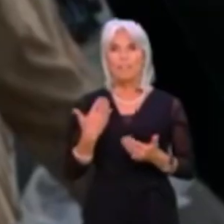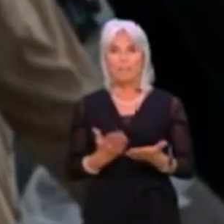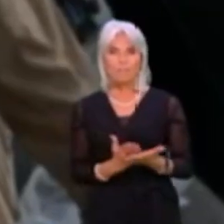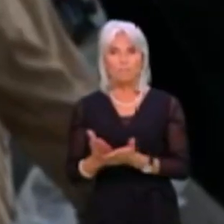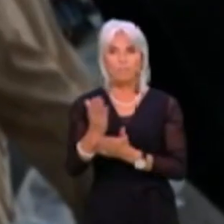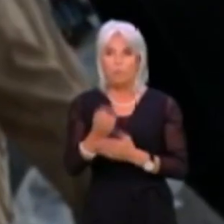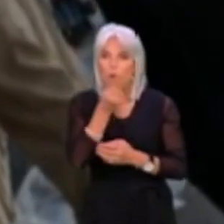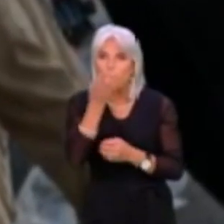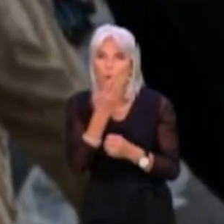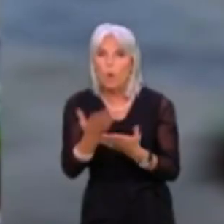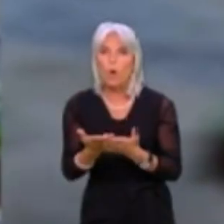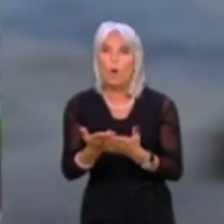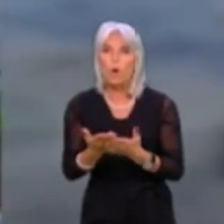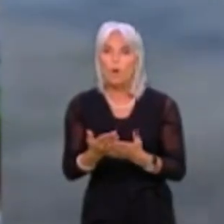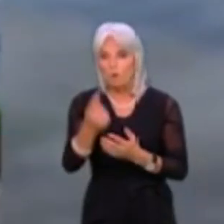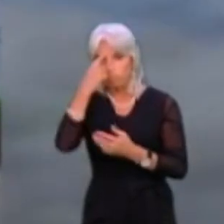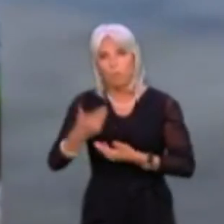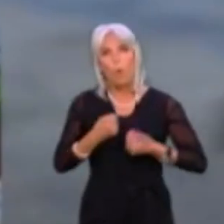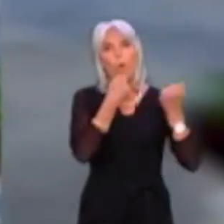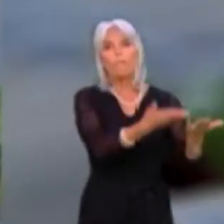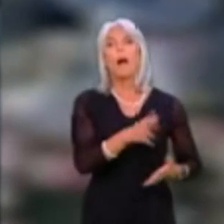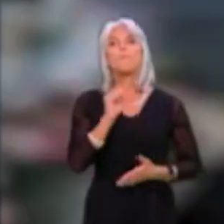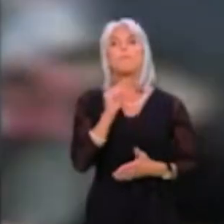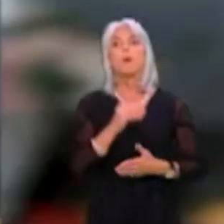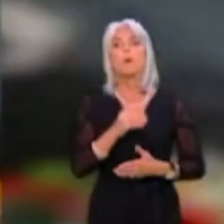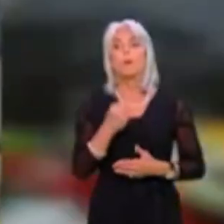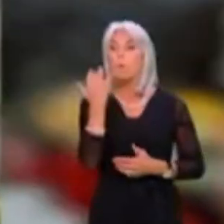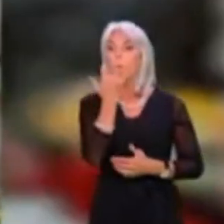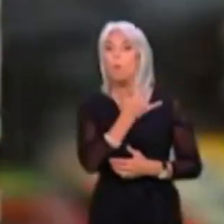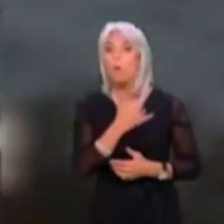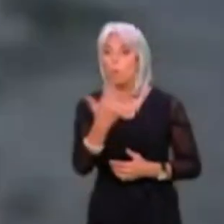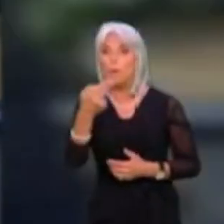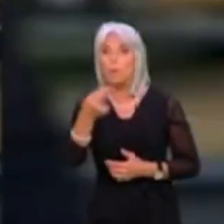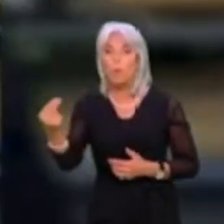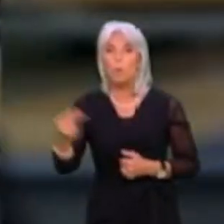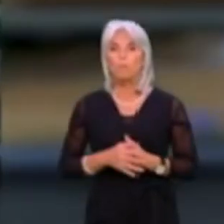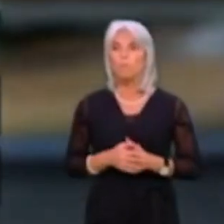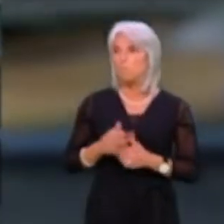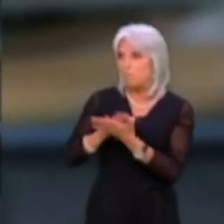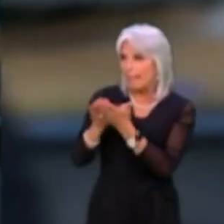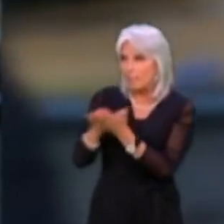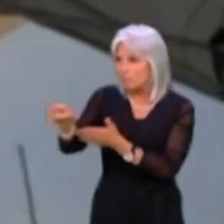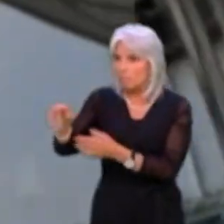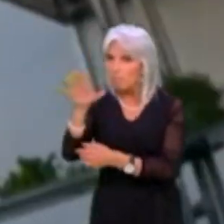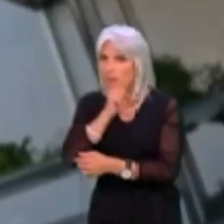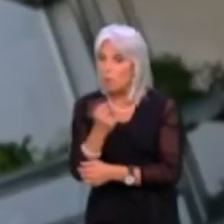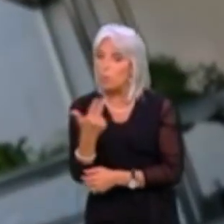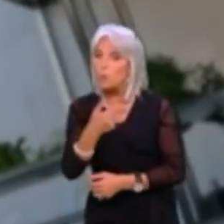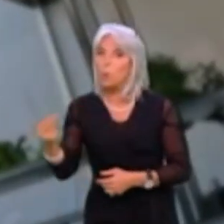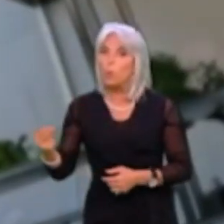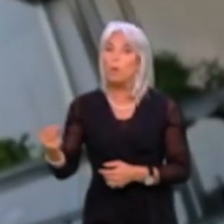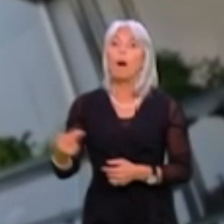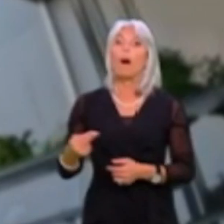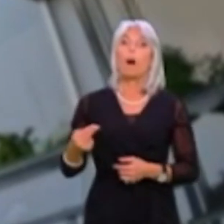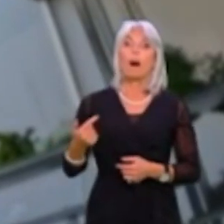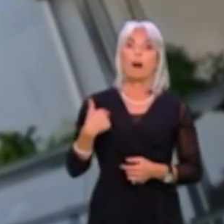bouquet. Elle aime beaucoup les couleurs. Oui, à combien d'euros? C'est 8 euros. C'est mieux ça. Pardon, j'ai pas compris. Ça, c'est 8 euros. C'est